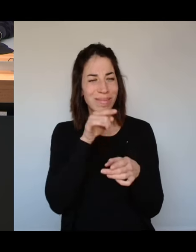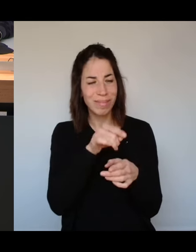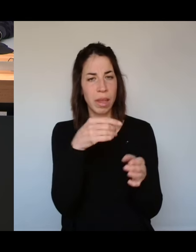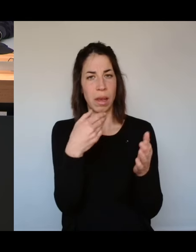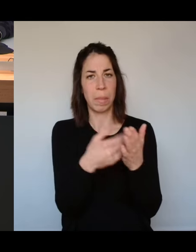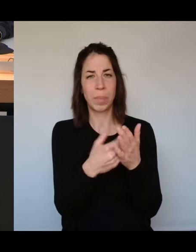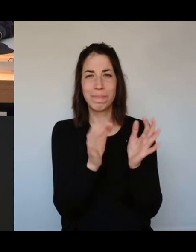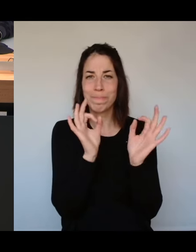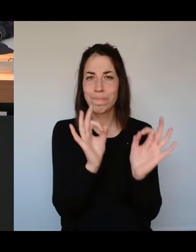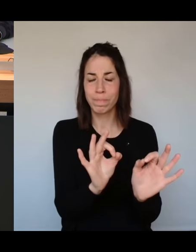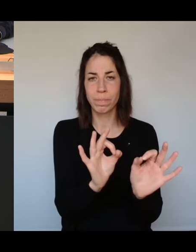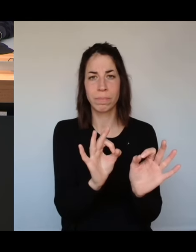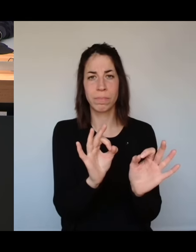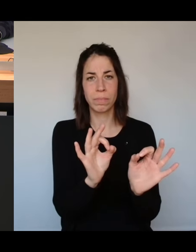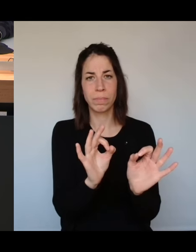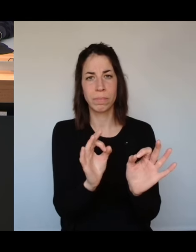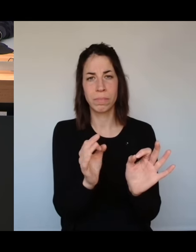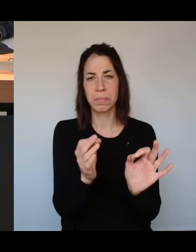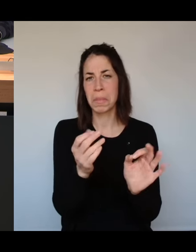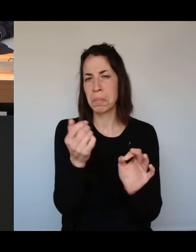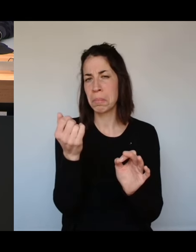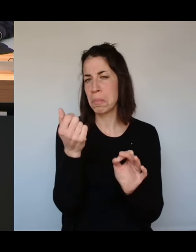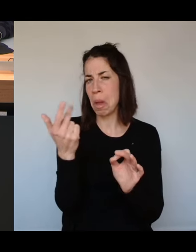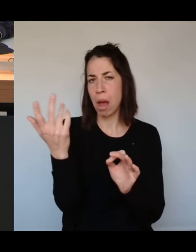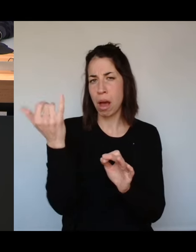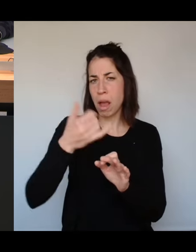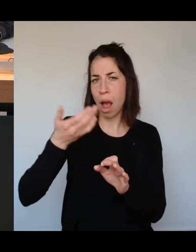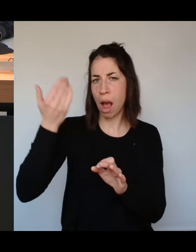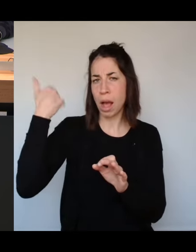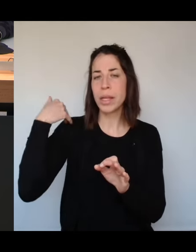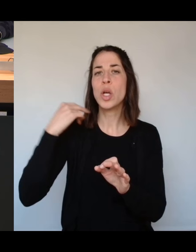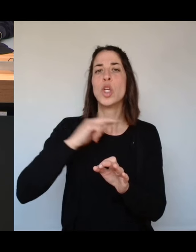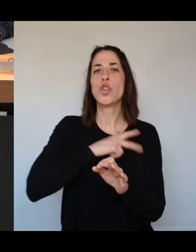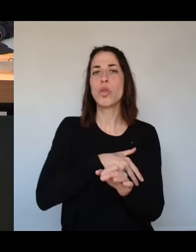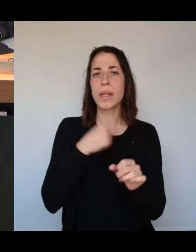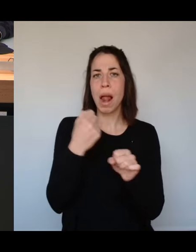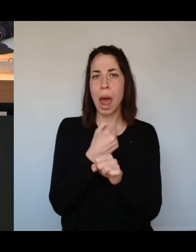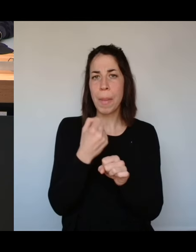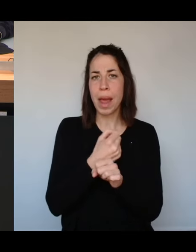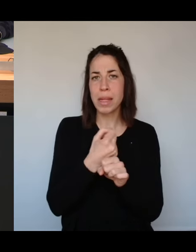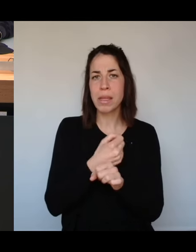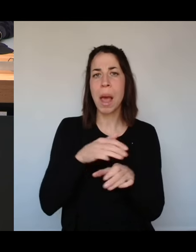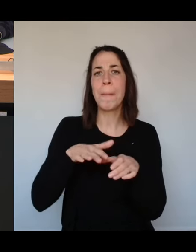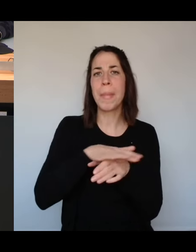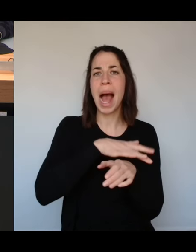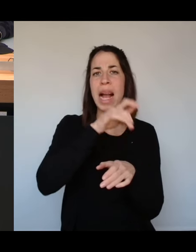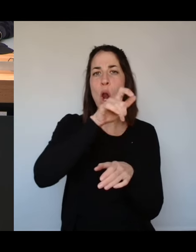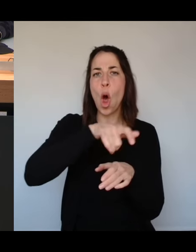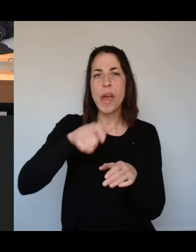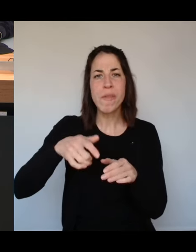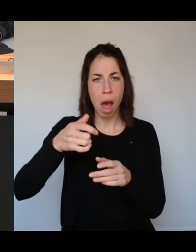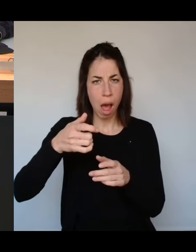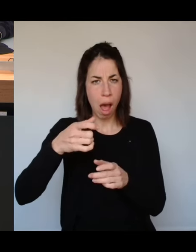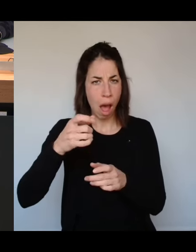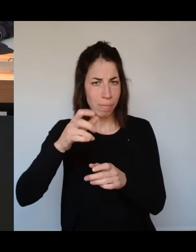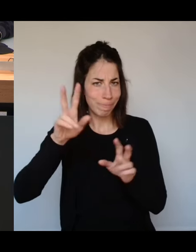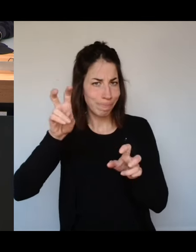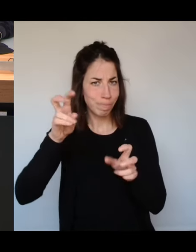über Sozialarbeit Parkläuferinnen und eben ohne Mauer ein Park